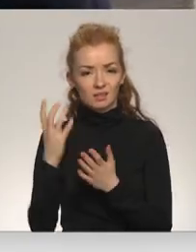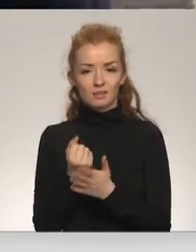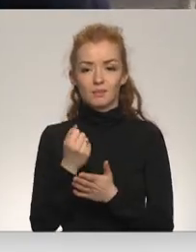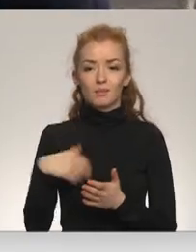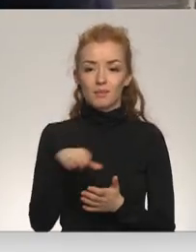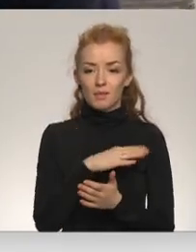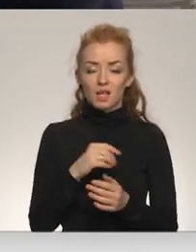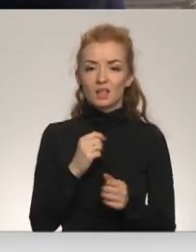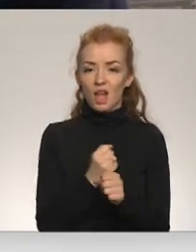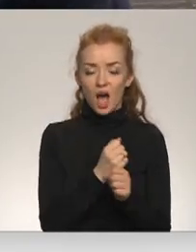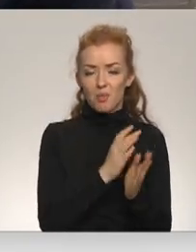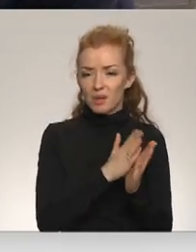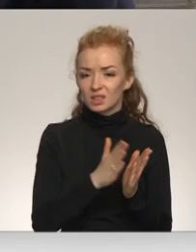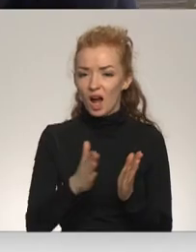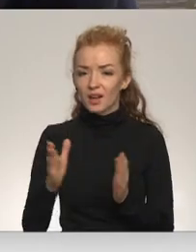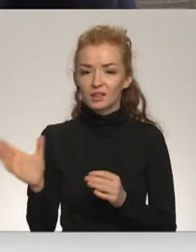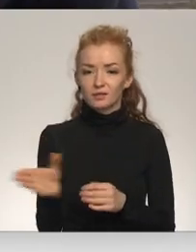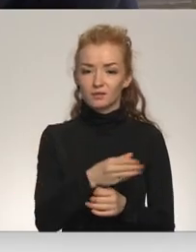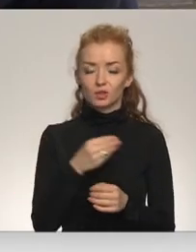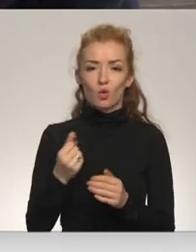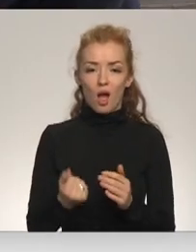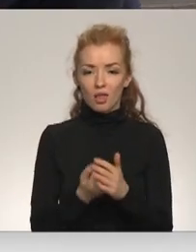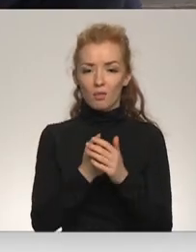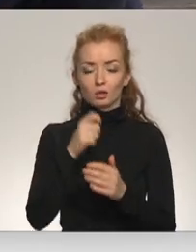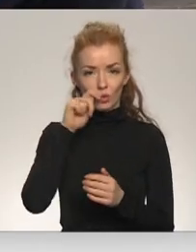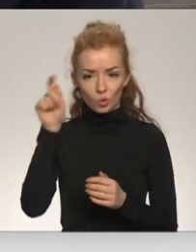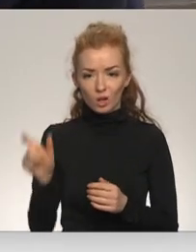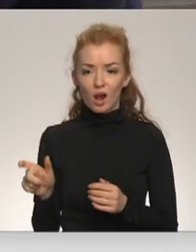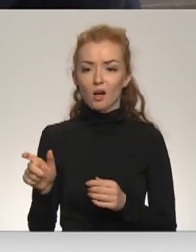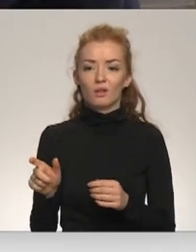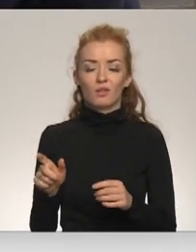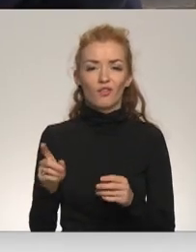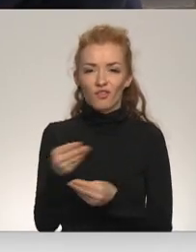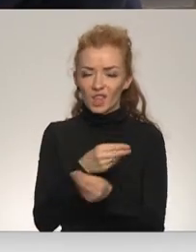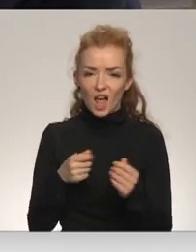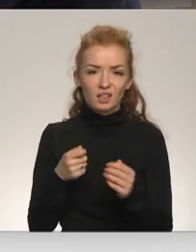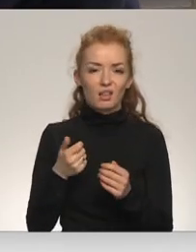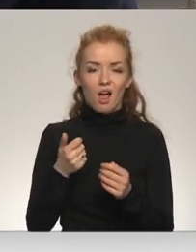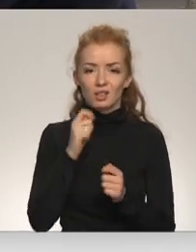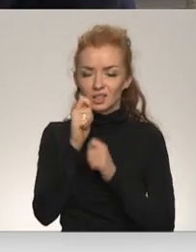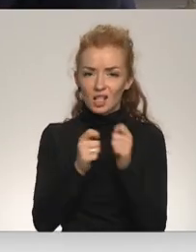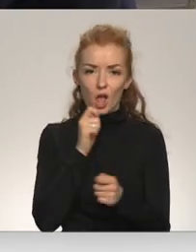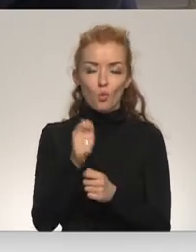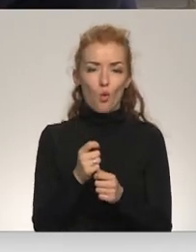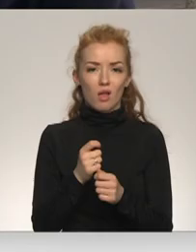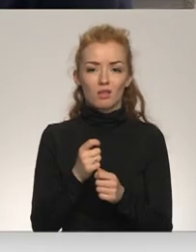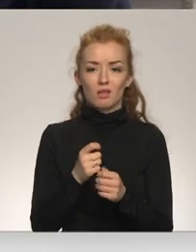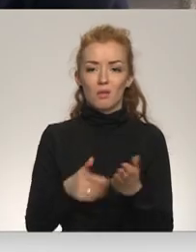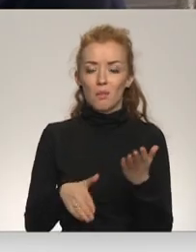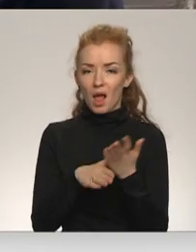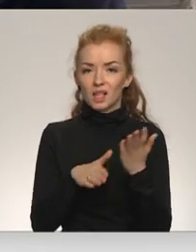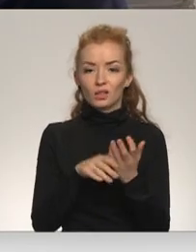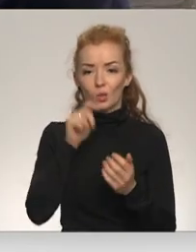darīt visu pēc kārtas, kas ir iespējams atbalstīt ukraiņus, gan vienalga finansiāli ar darbiem palīdzēt